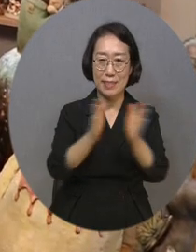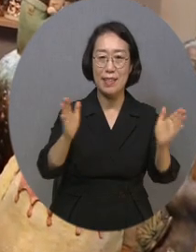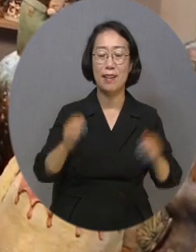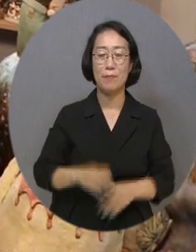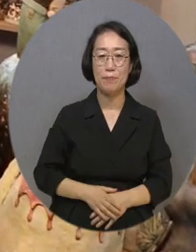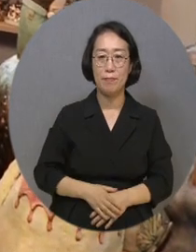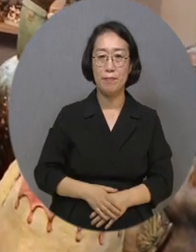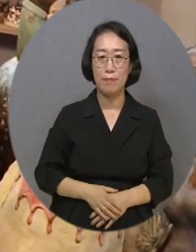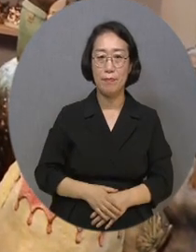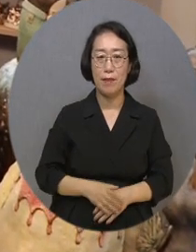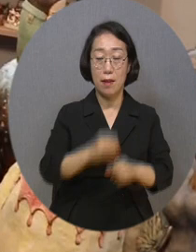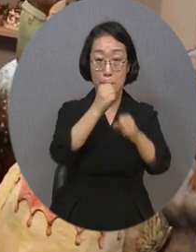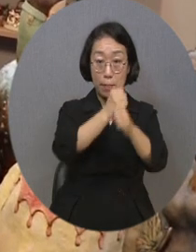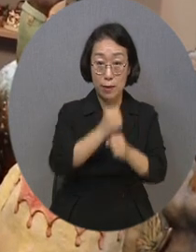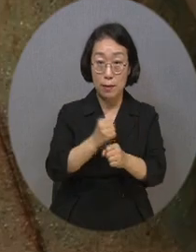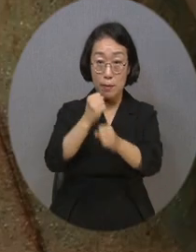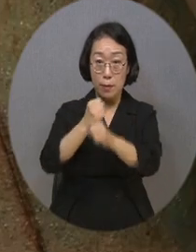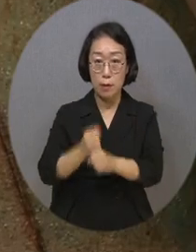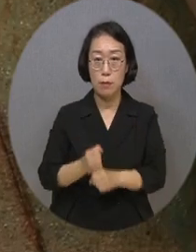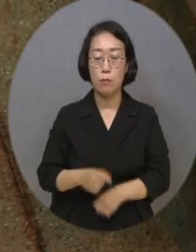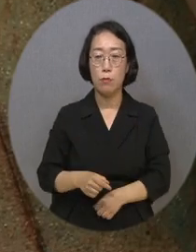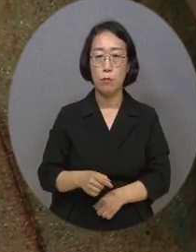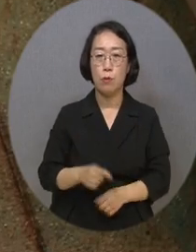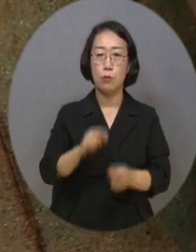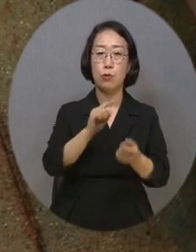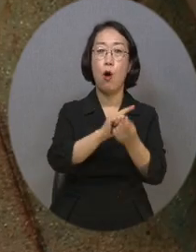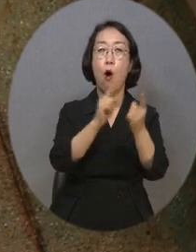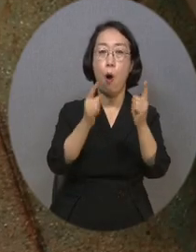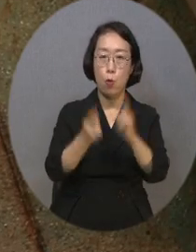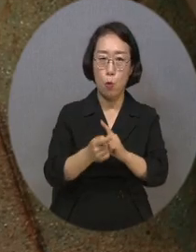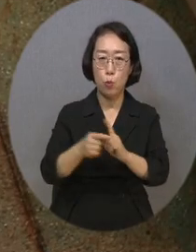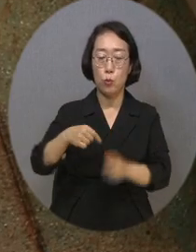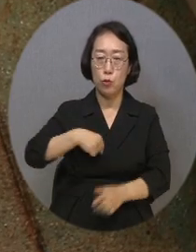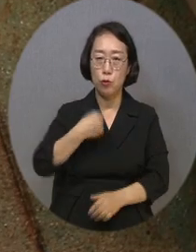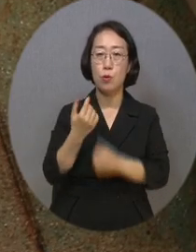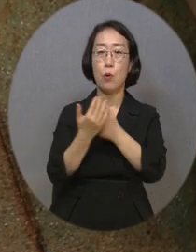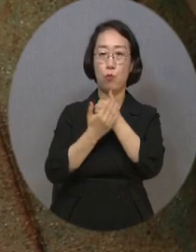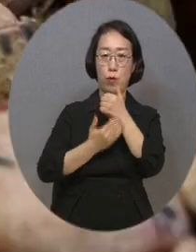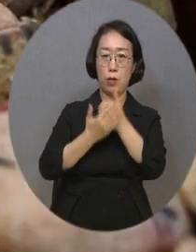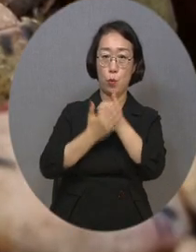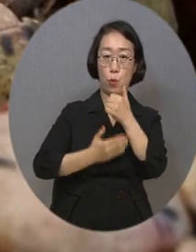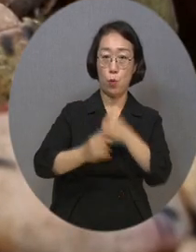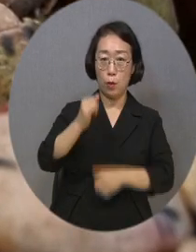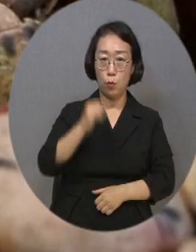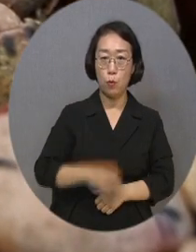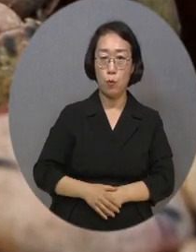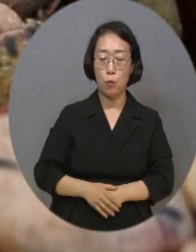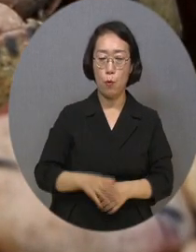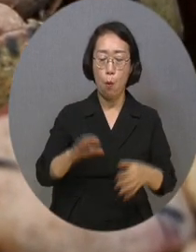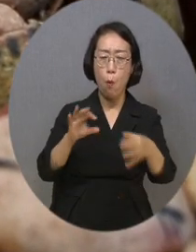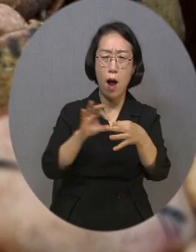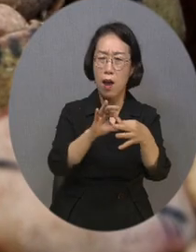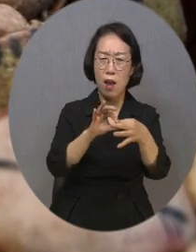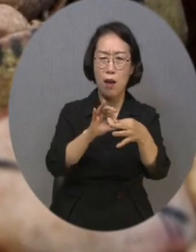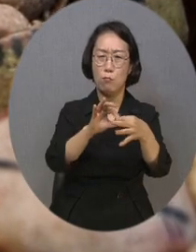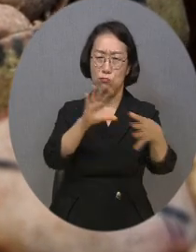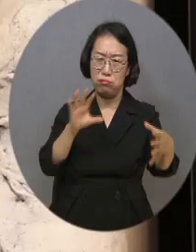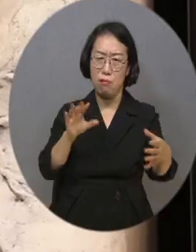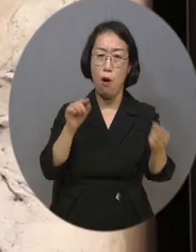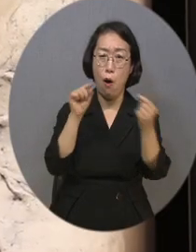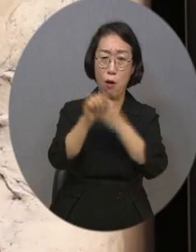작품 속 주제들은 서로에게 혹은 스스로에게 위안을 주기도 하고 관계의 어긋남이나